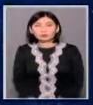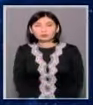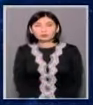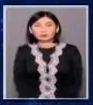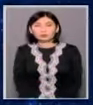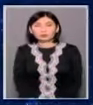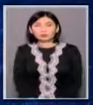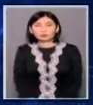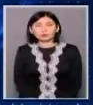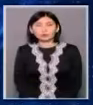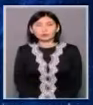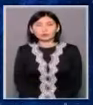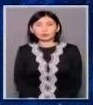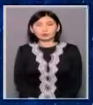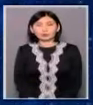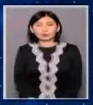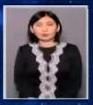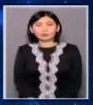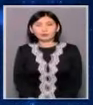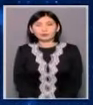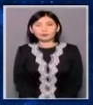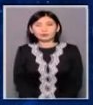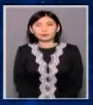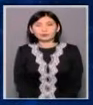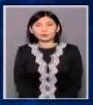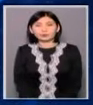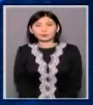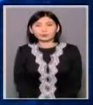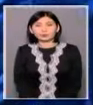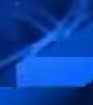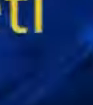Орынгүл Махмут, Артур Бутпанов, телеканал «Атырау».